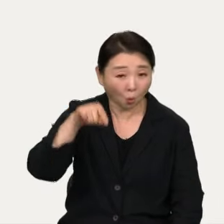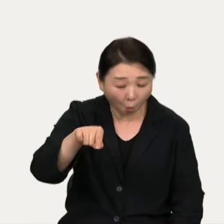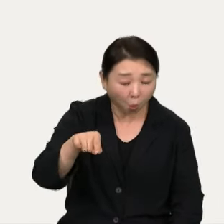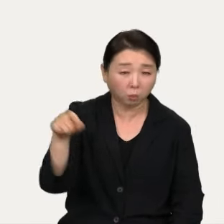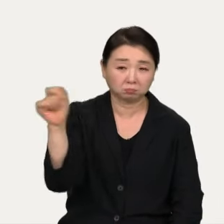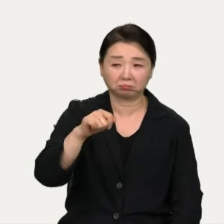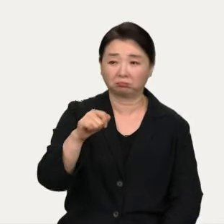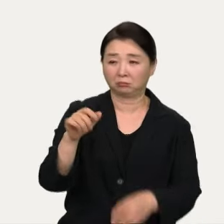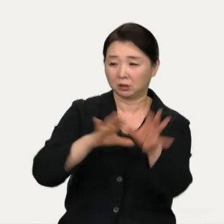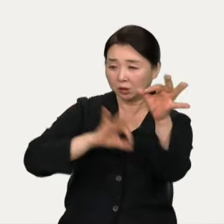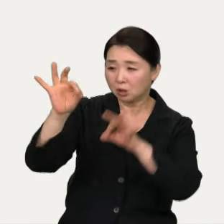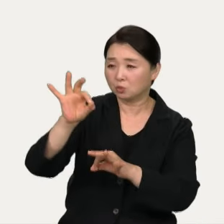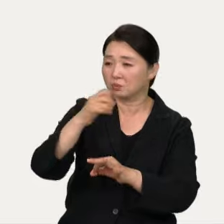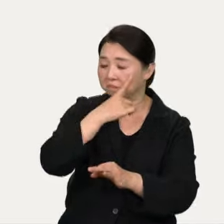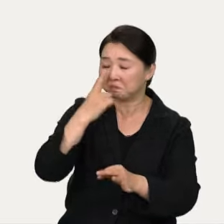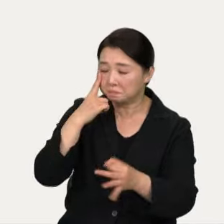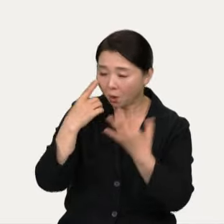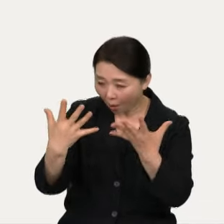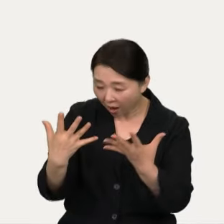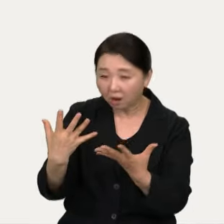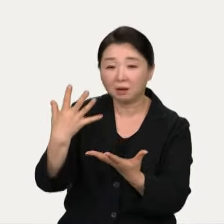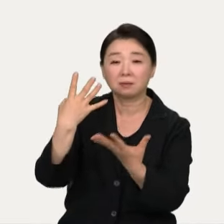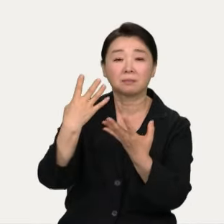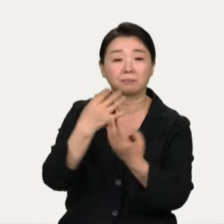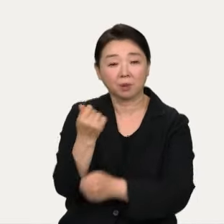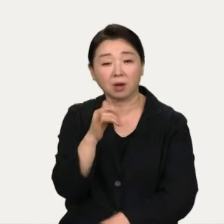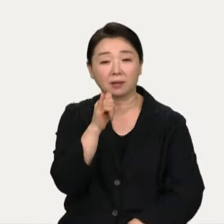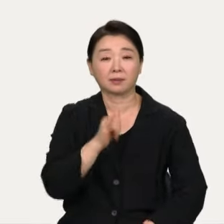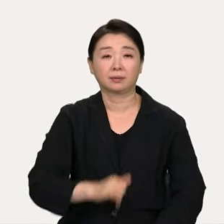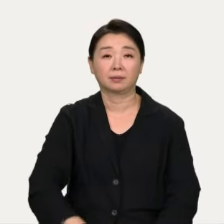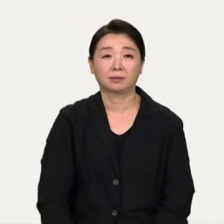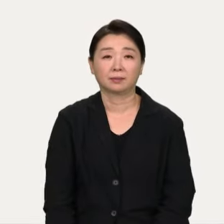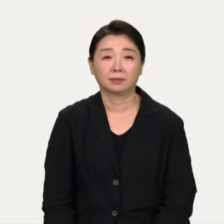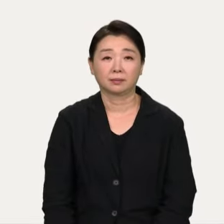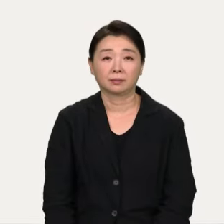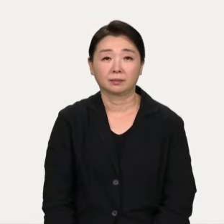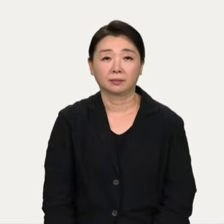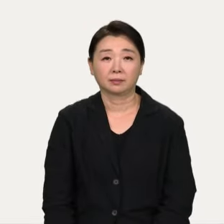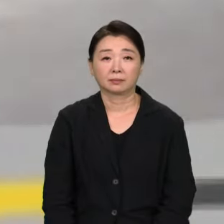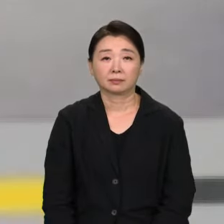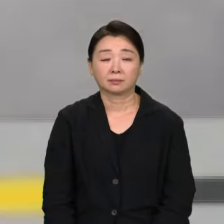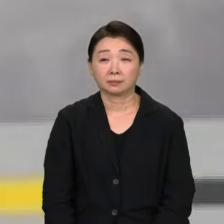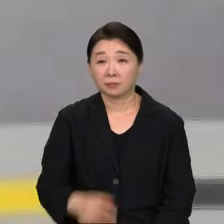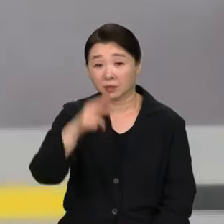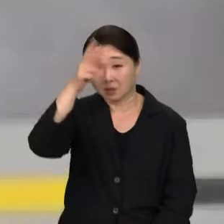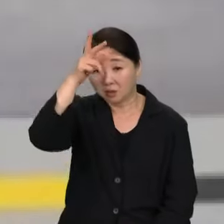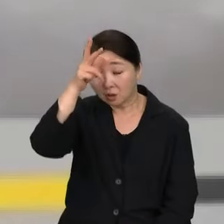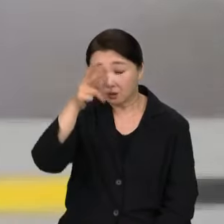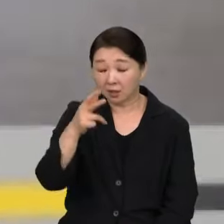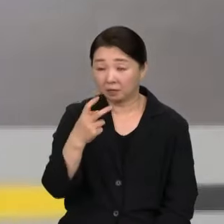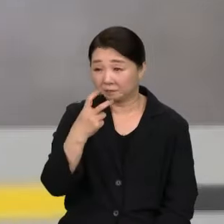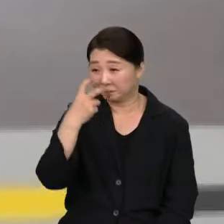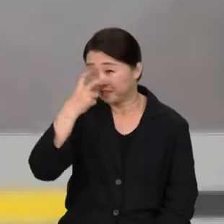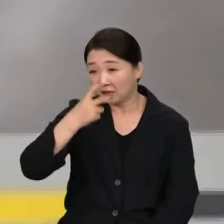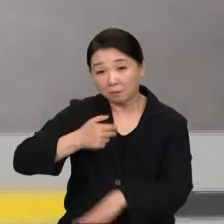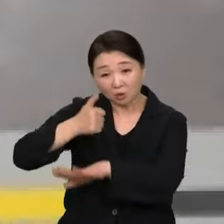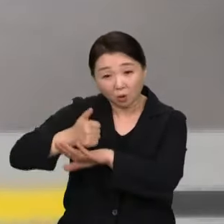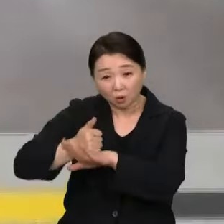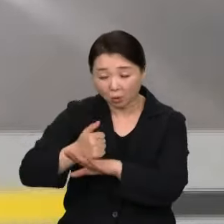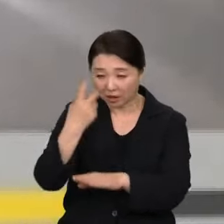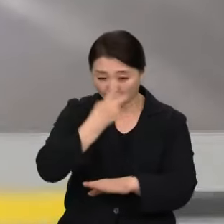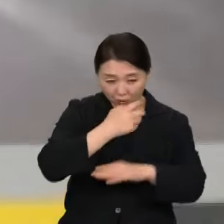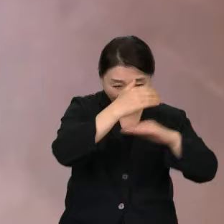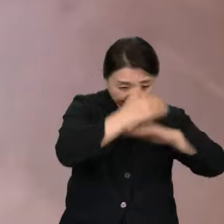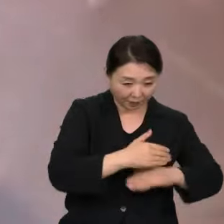차시의 과실을 입증할 결정적인 단서가 몇 가지 나왔다고 밝혔습니다 경찰은 국가수 감정 결과와 조사 내용을